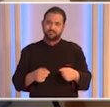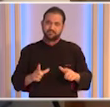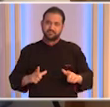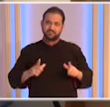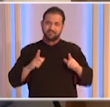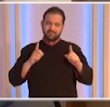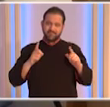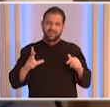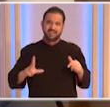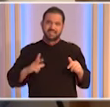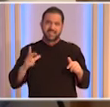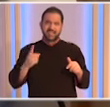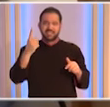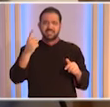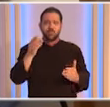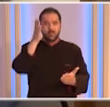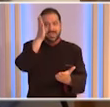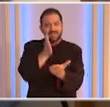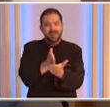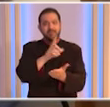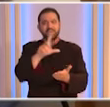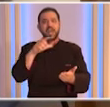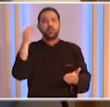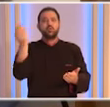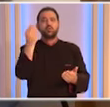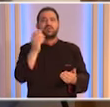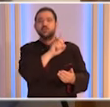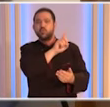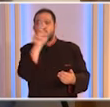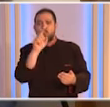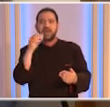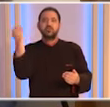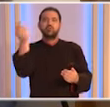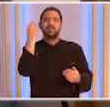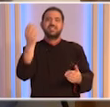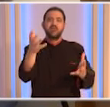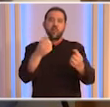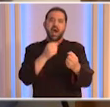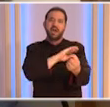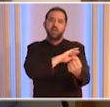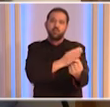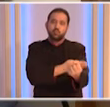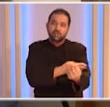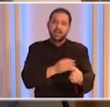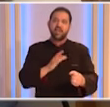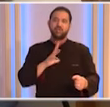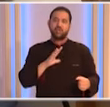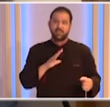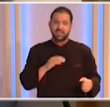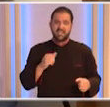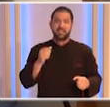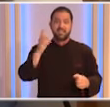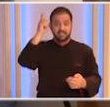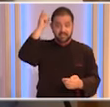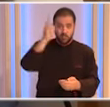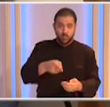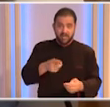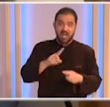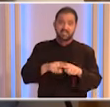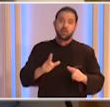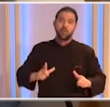viața este un drept al lui Dumnezeu și că numai Dumnezeu are putere și libertate ca să hotărească cu